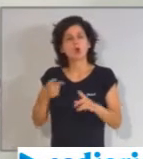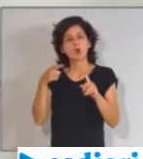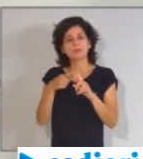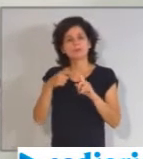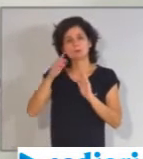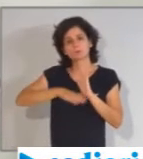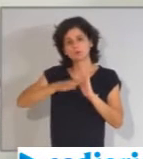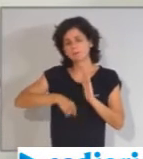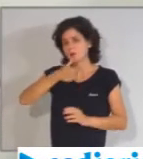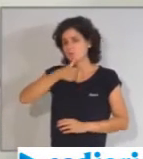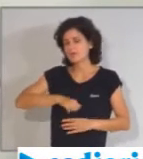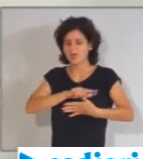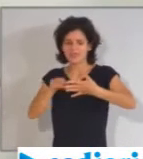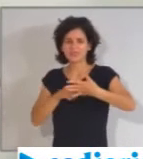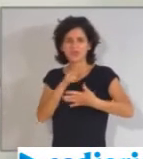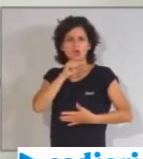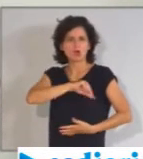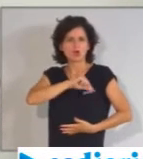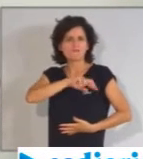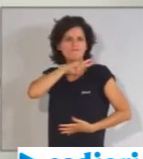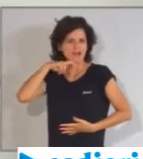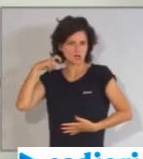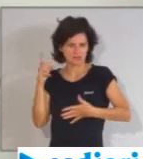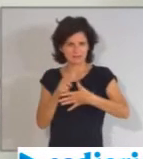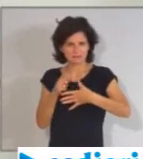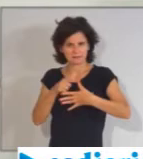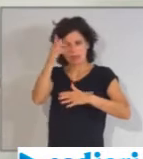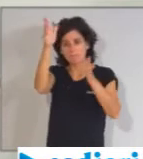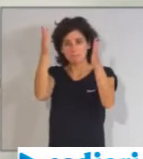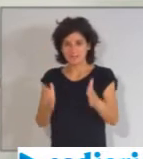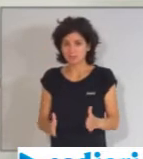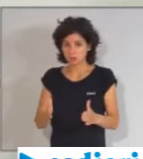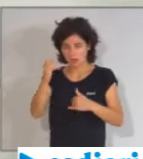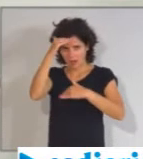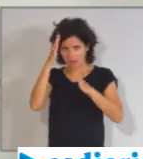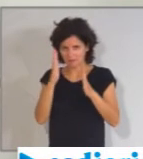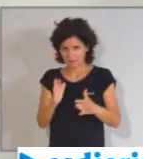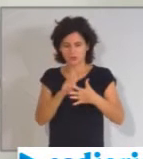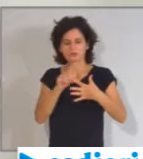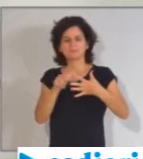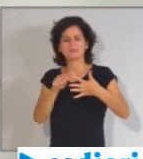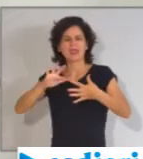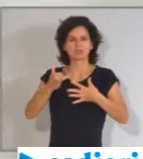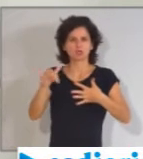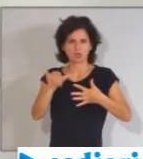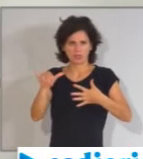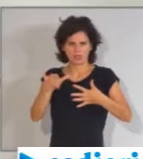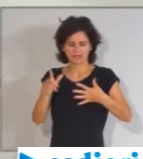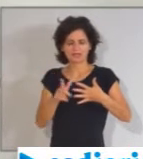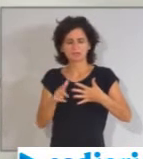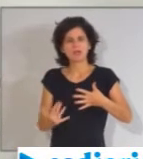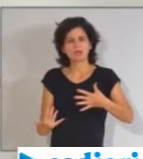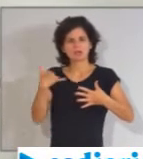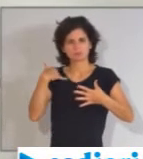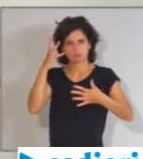es fonamenta en 5 valors: la persona com a centre de l'atenció, l'amigabilitat de l'entorn, la responsabilitat de